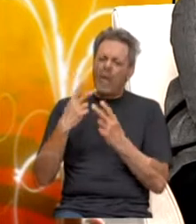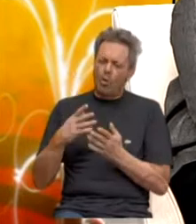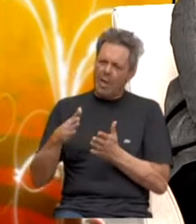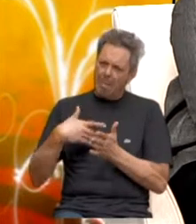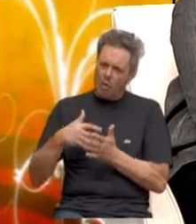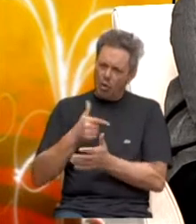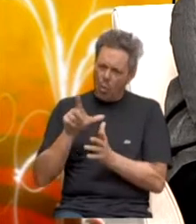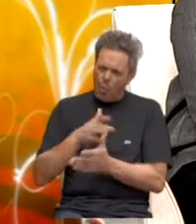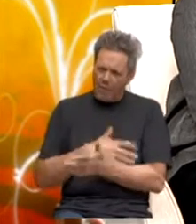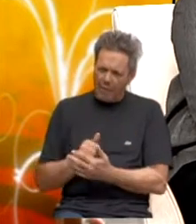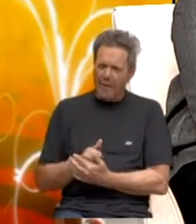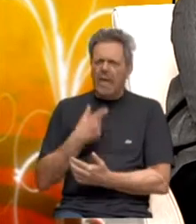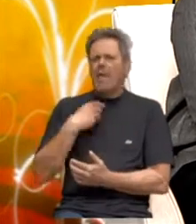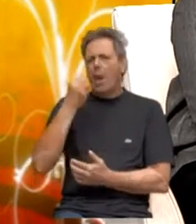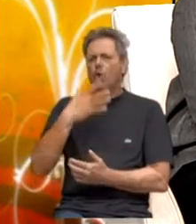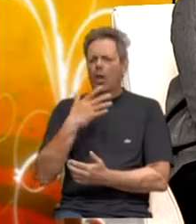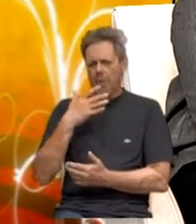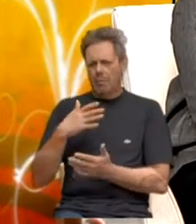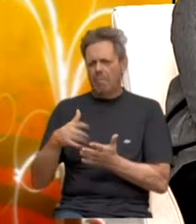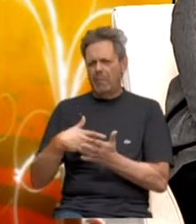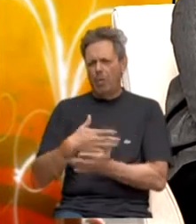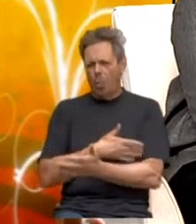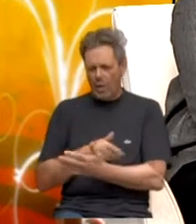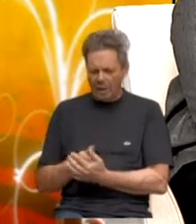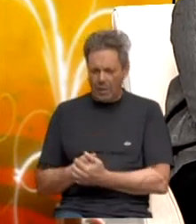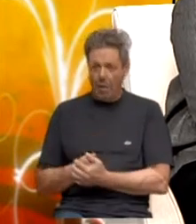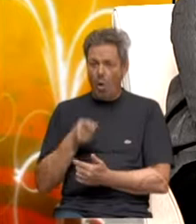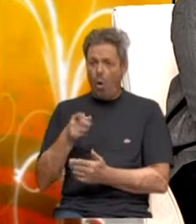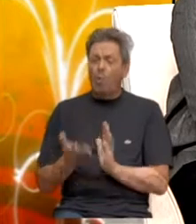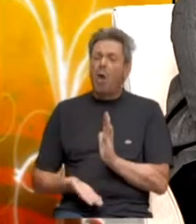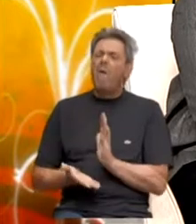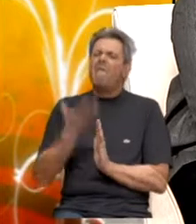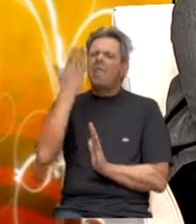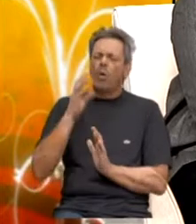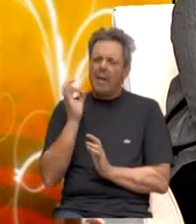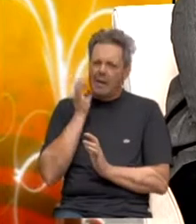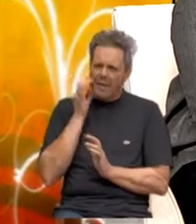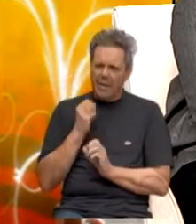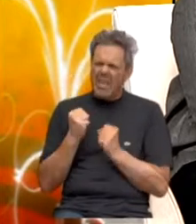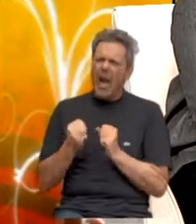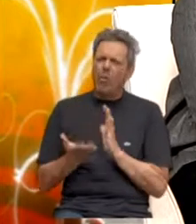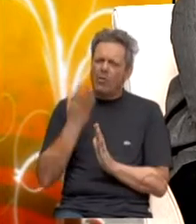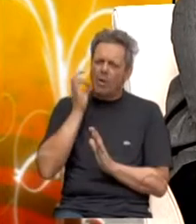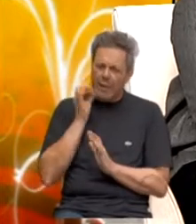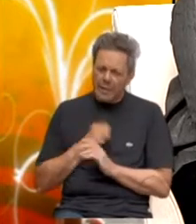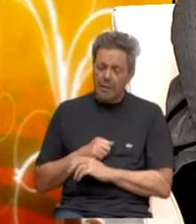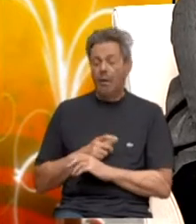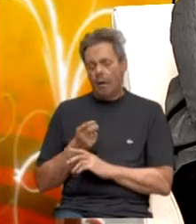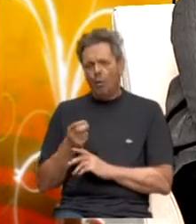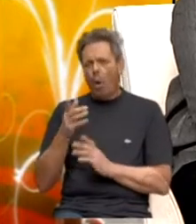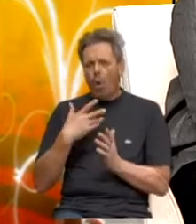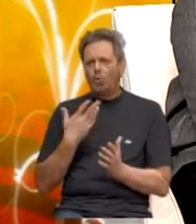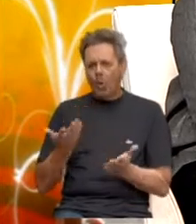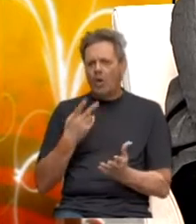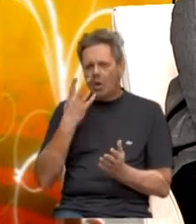lošeg kolesterola. Tako da je kod osoba koji imaju vrlo visoki rizik, dakle, to su one osobe koje već imaju manifestiranu,